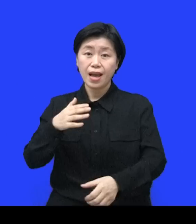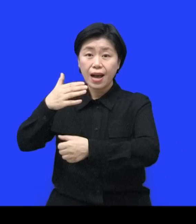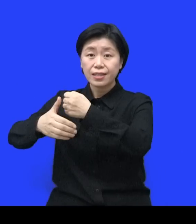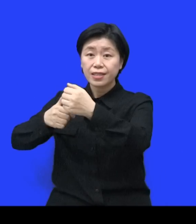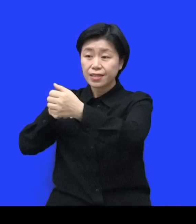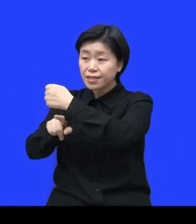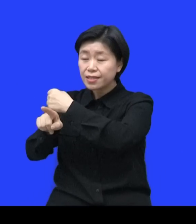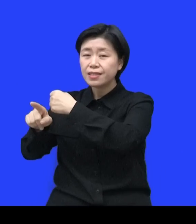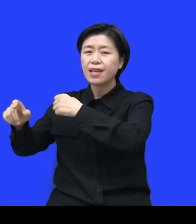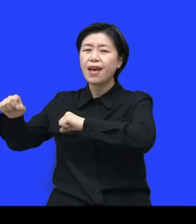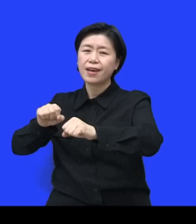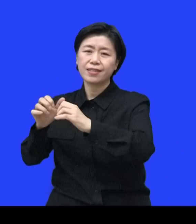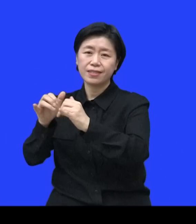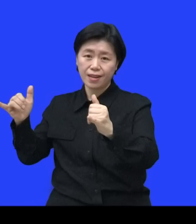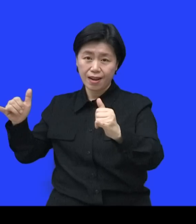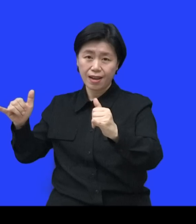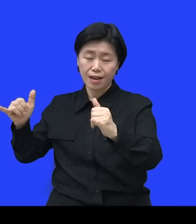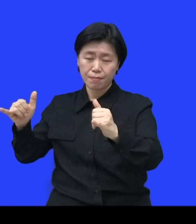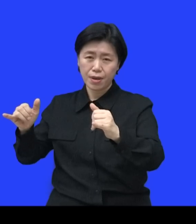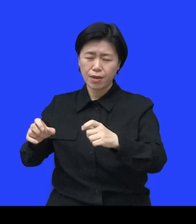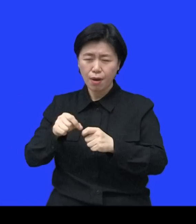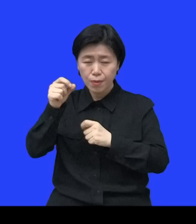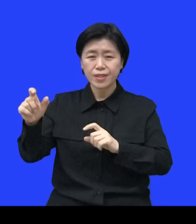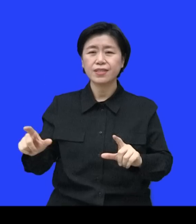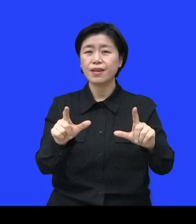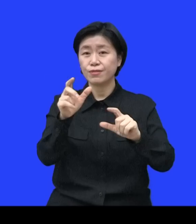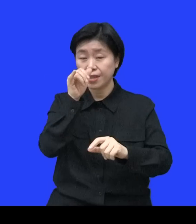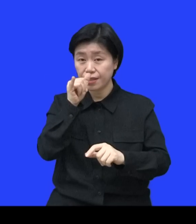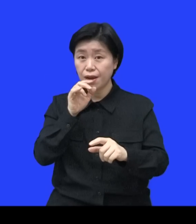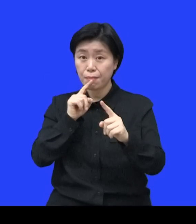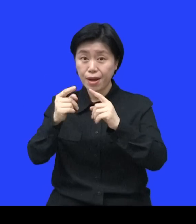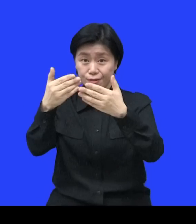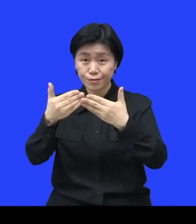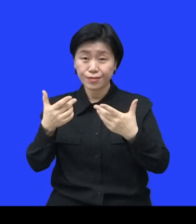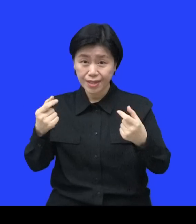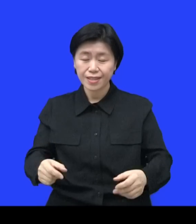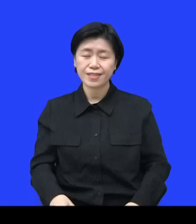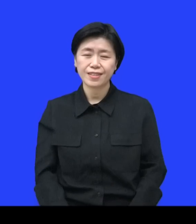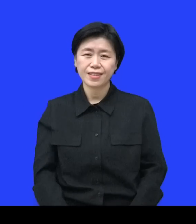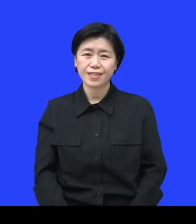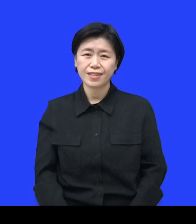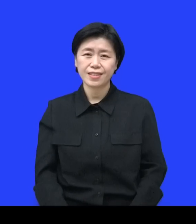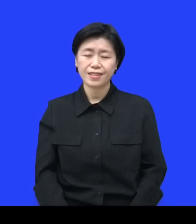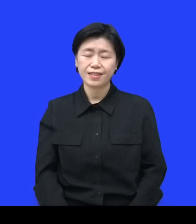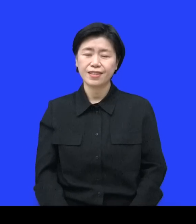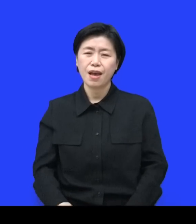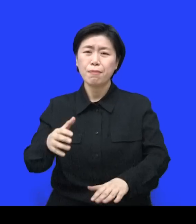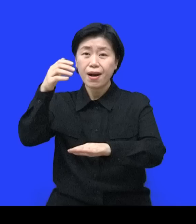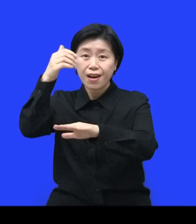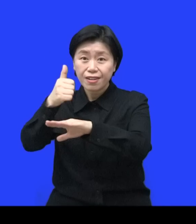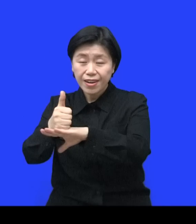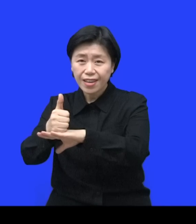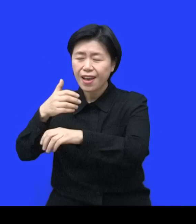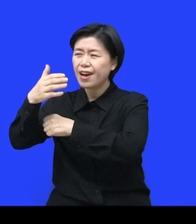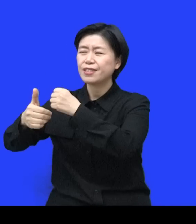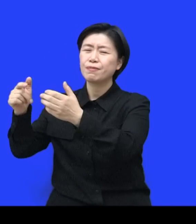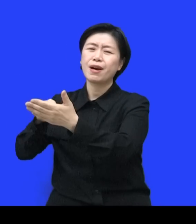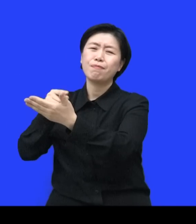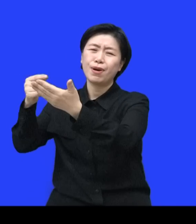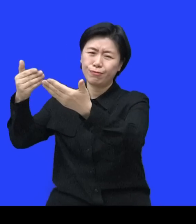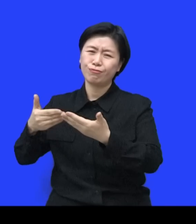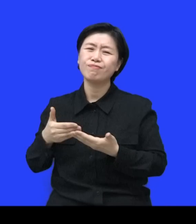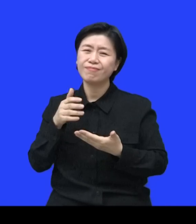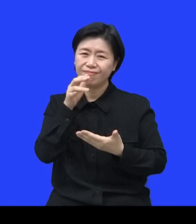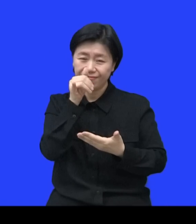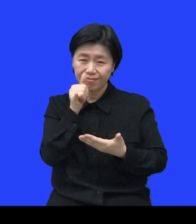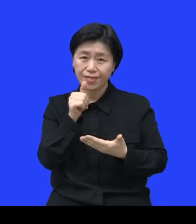자는 영원히 거한다는 그 말씀처럼 하나님 절대 손해보지 않게 않으시고 다 갚아주신다. 이것도 너무